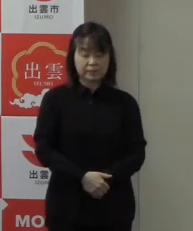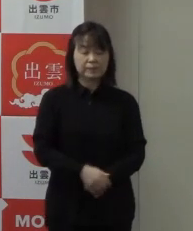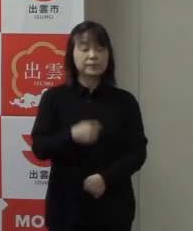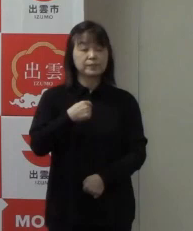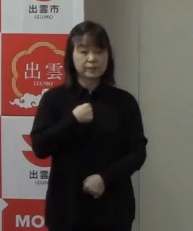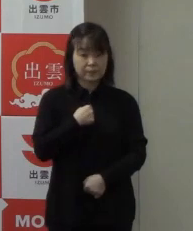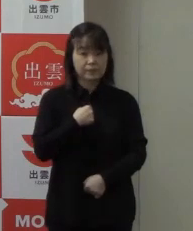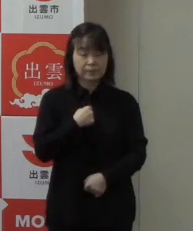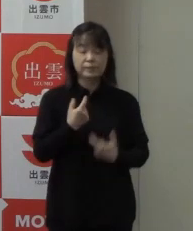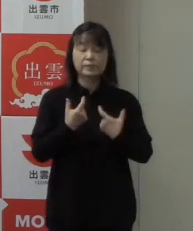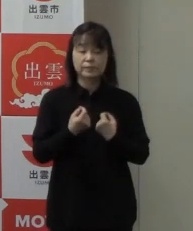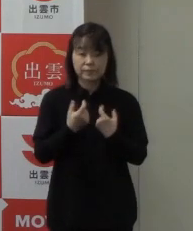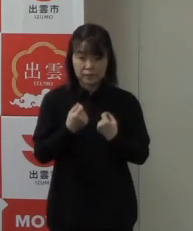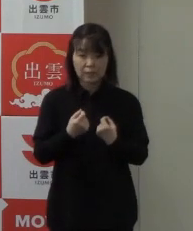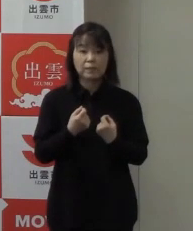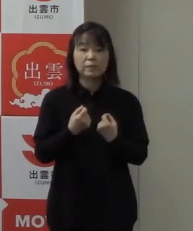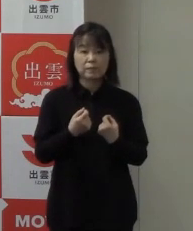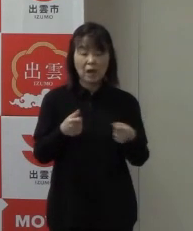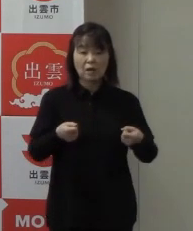ですね。まあ、あと混乱のないように、